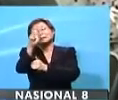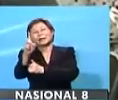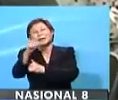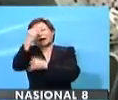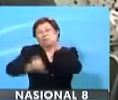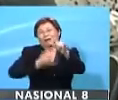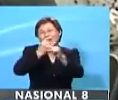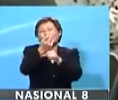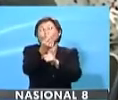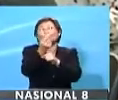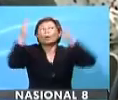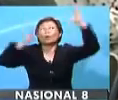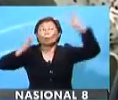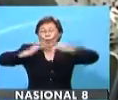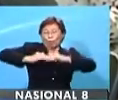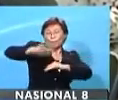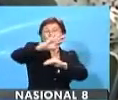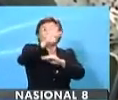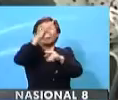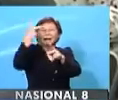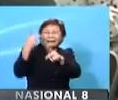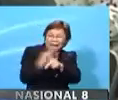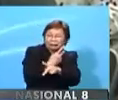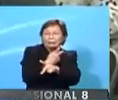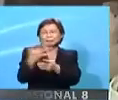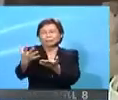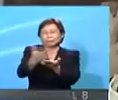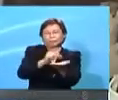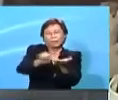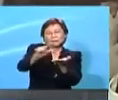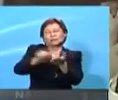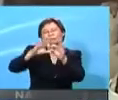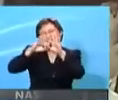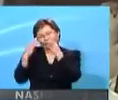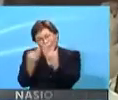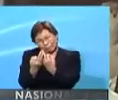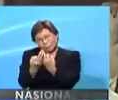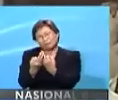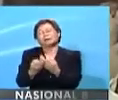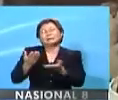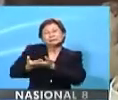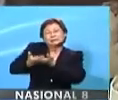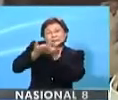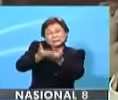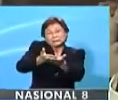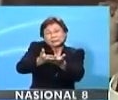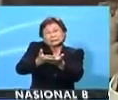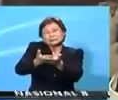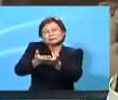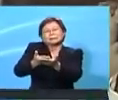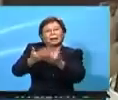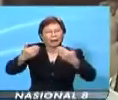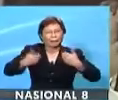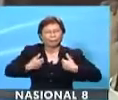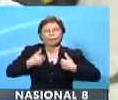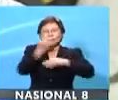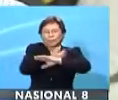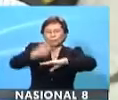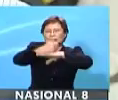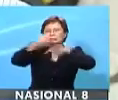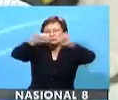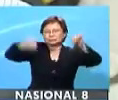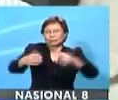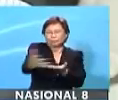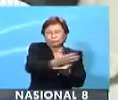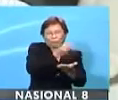harga rumah di Malaysia adalah lebih 4 kali ganda pendapatan isi rumah. Antara cadangan yang diusul termasuk membentuk sistem